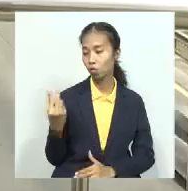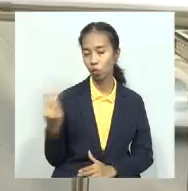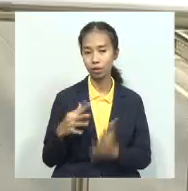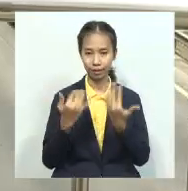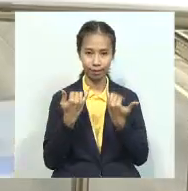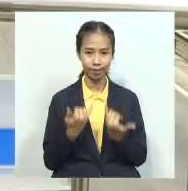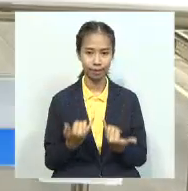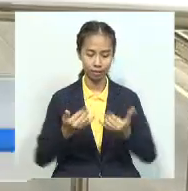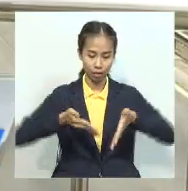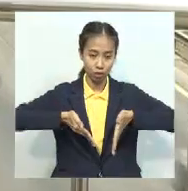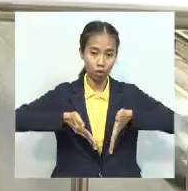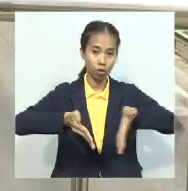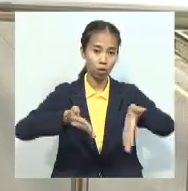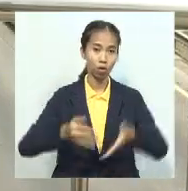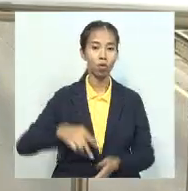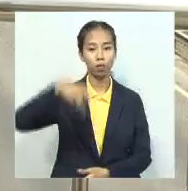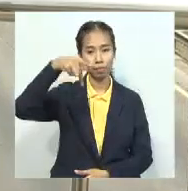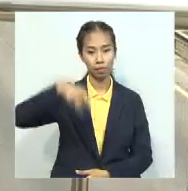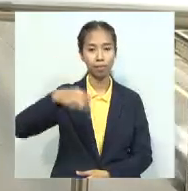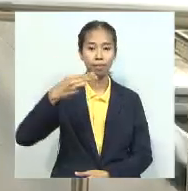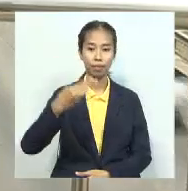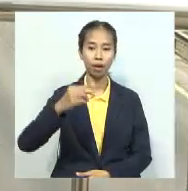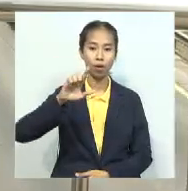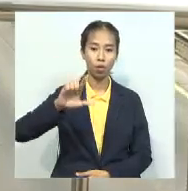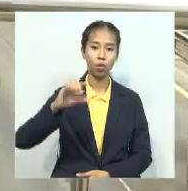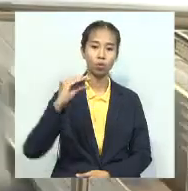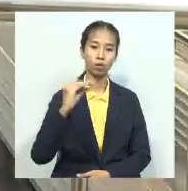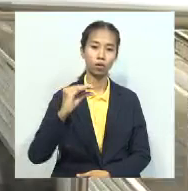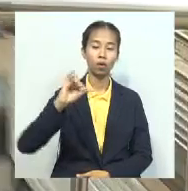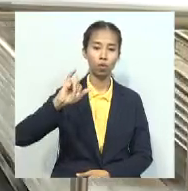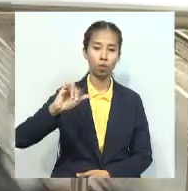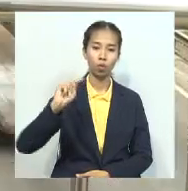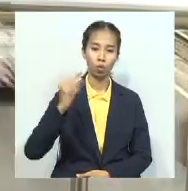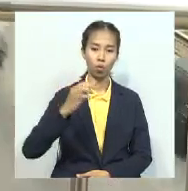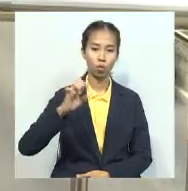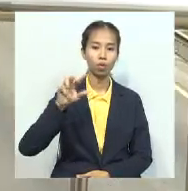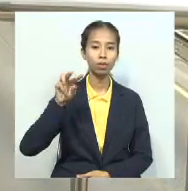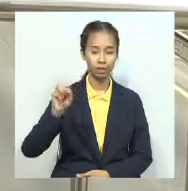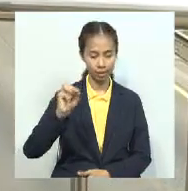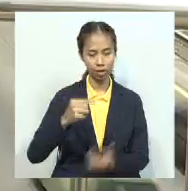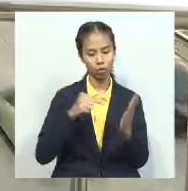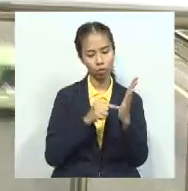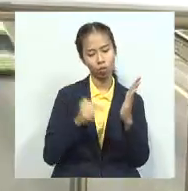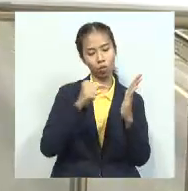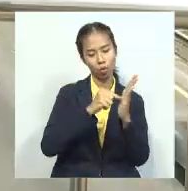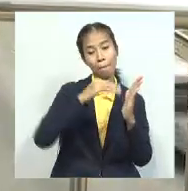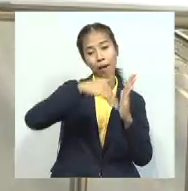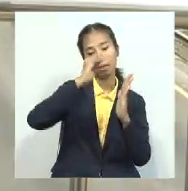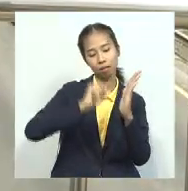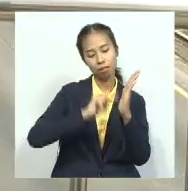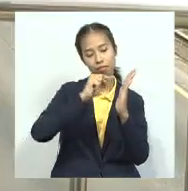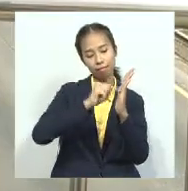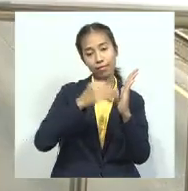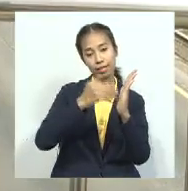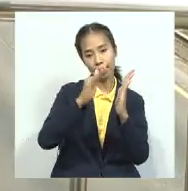การจราจรที่ถนนพหลโยธินฝั่งขาออกทั้งเส้นทางที่มุ่งหน้าสู่ภาคเหนือและเส้นทางที่มุ่งหน้าสู่ภาคอีสานโดยรวมขณะ